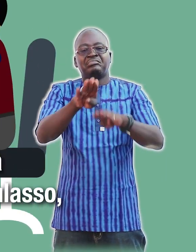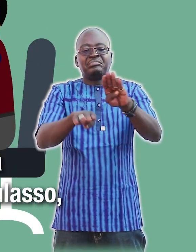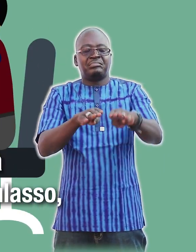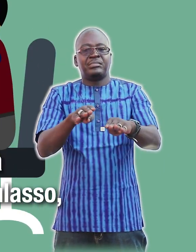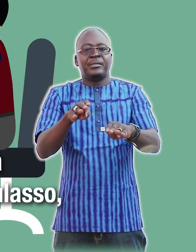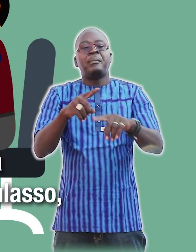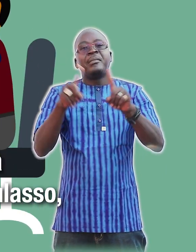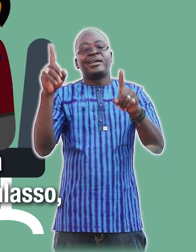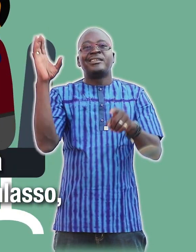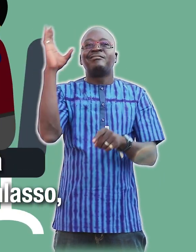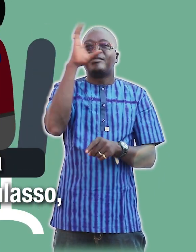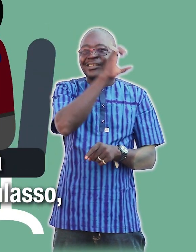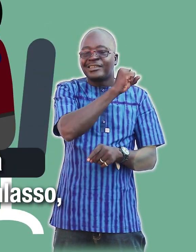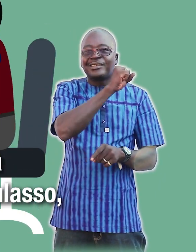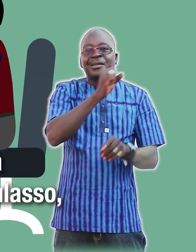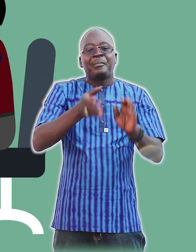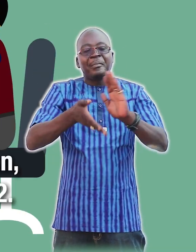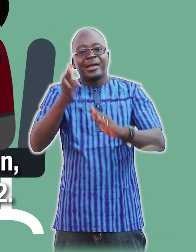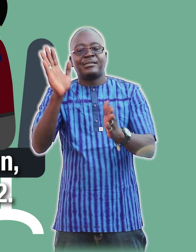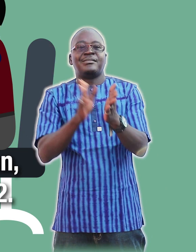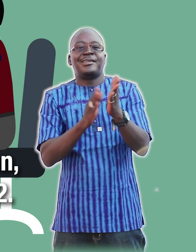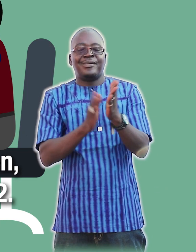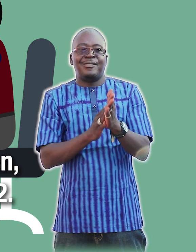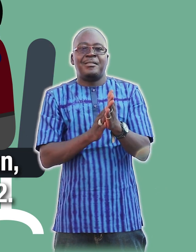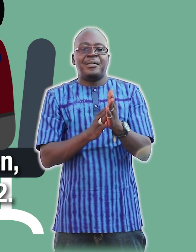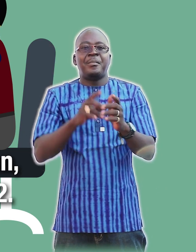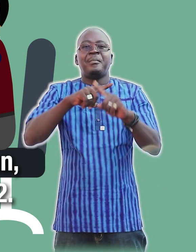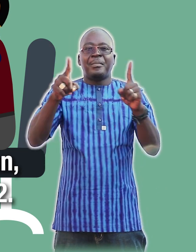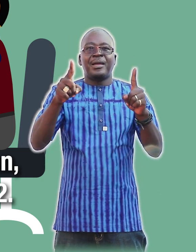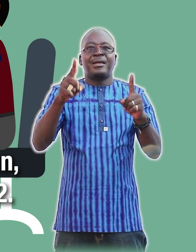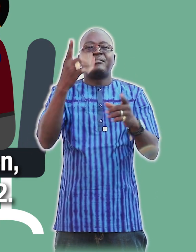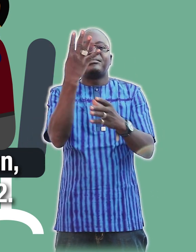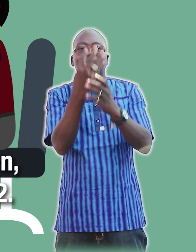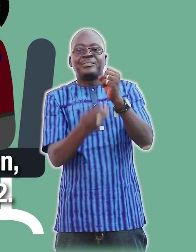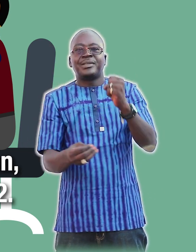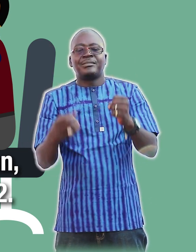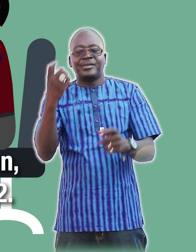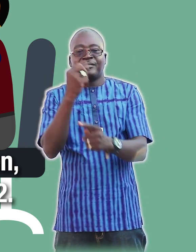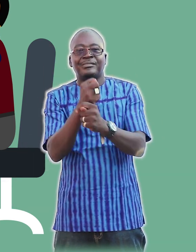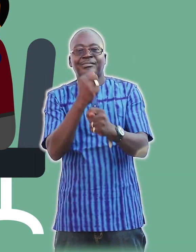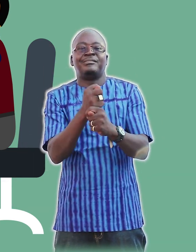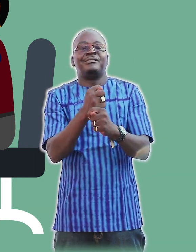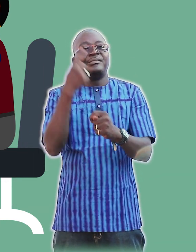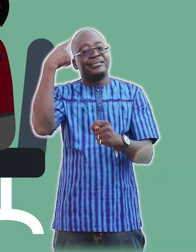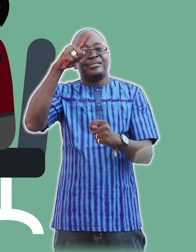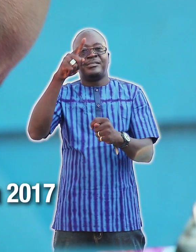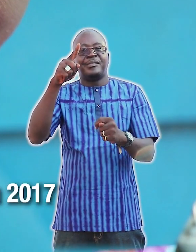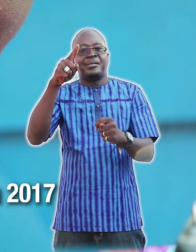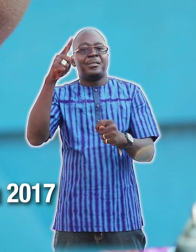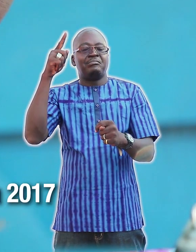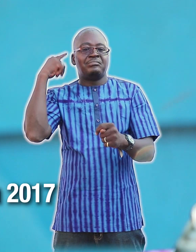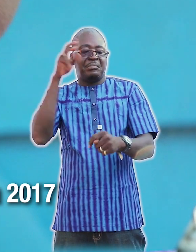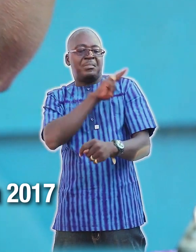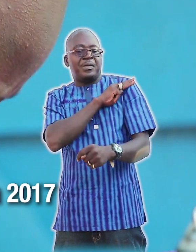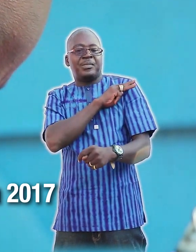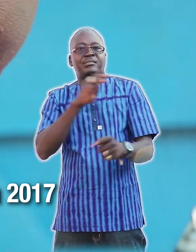chance d'aller à l'école des sourds à Burkina Faso, mais par manque de moyens, il a cessé les cours au CP2. Mohamed a